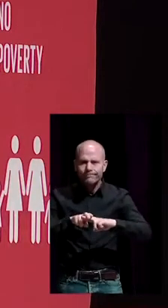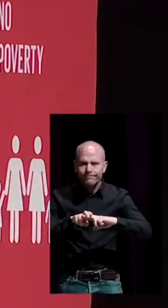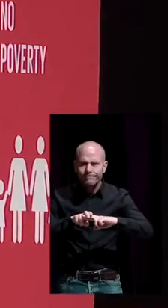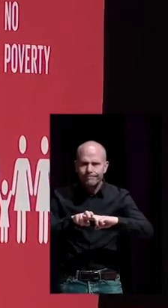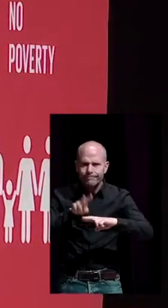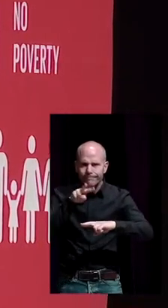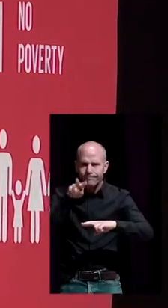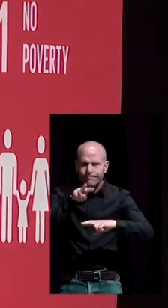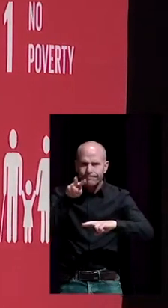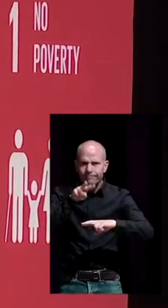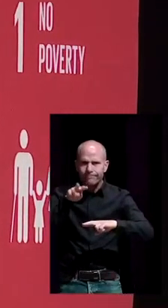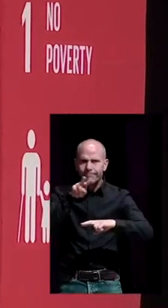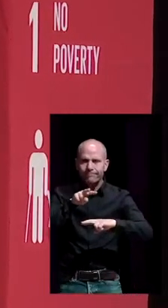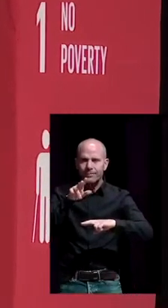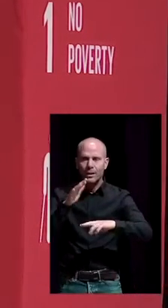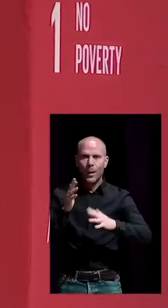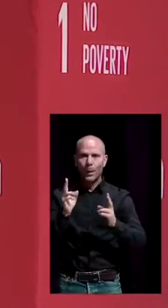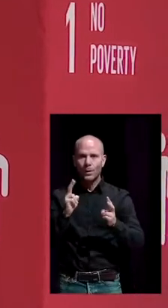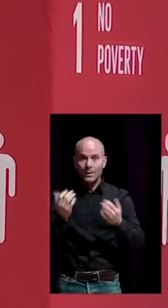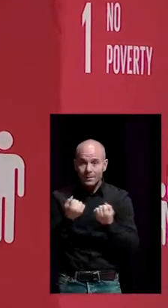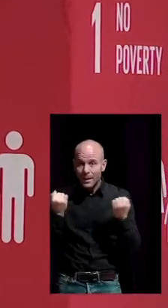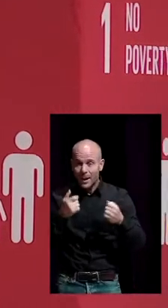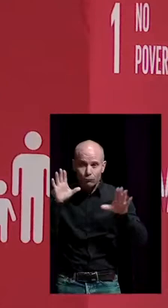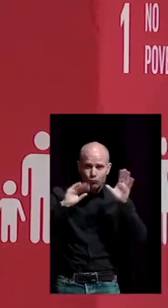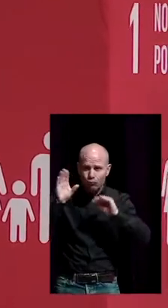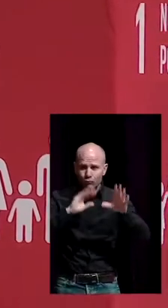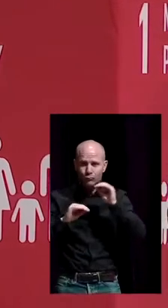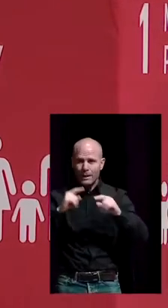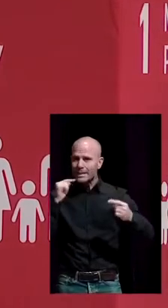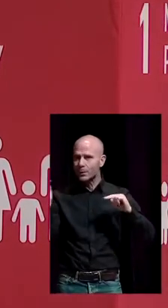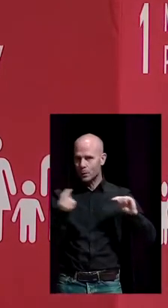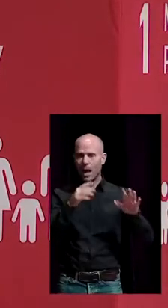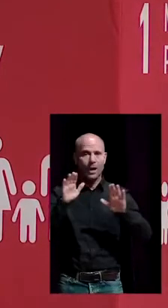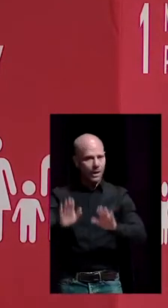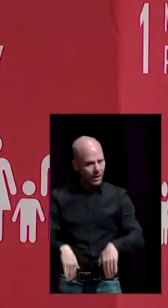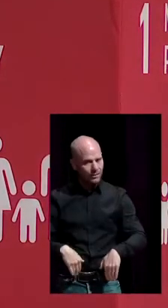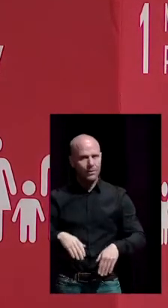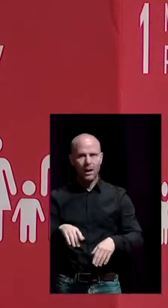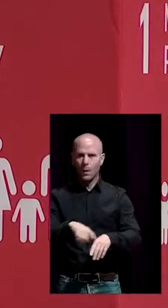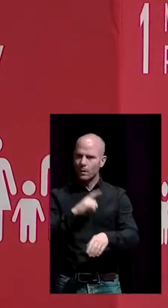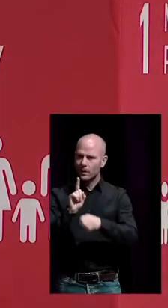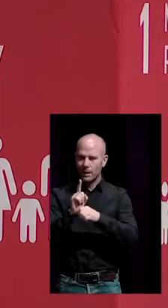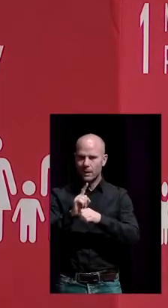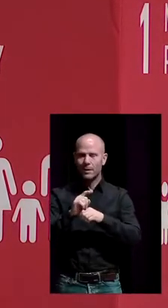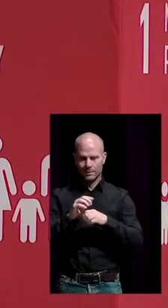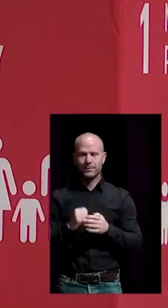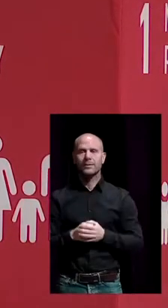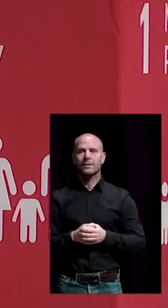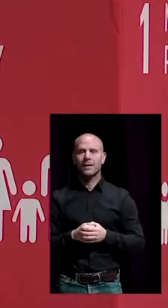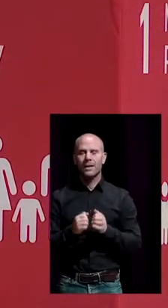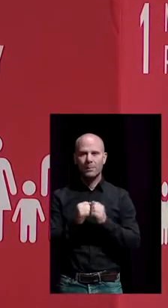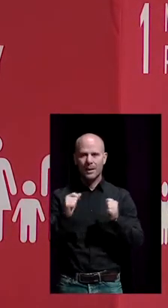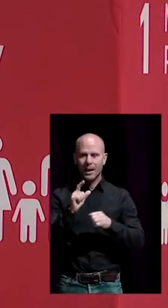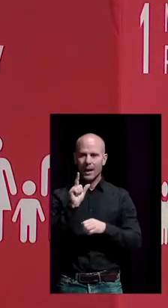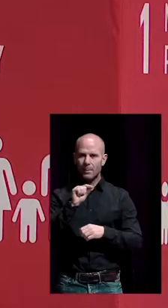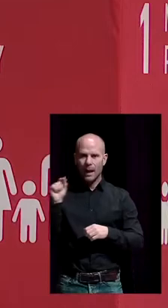datorer och följt den här jättespännande, måste jag säga, diskussionen och paneldebatten här som har varit. Men ibland